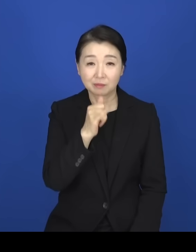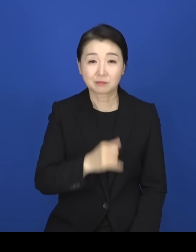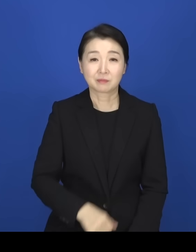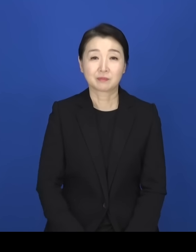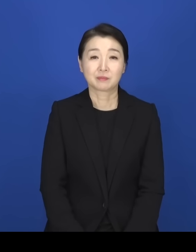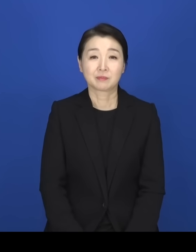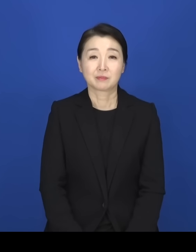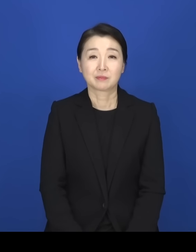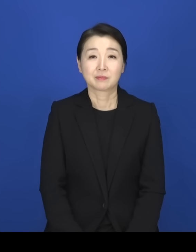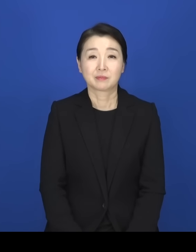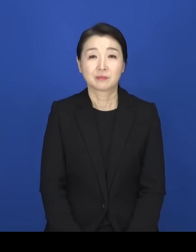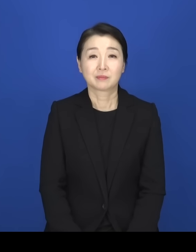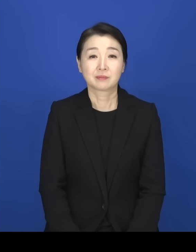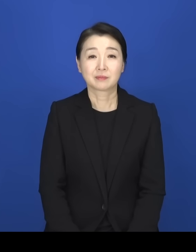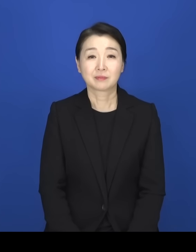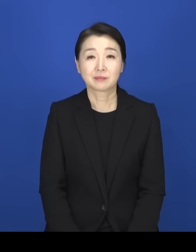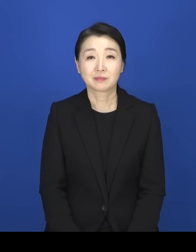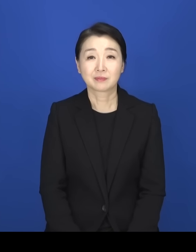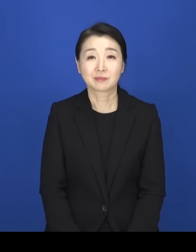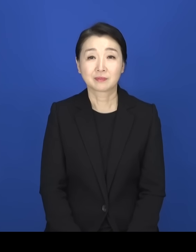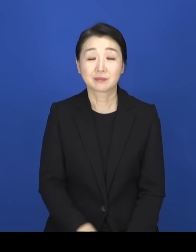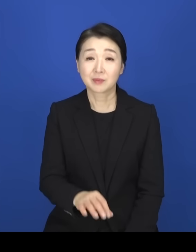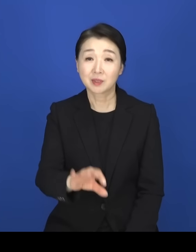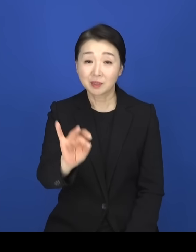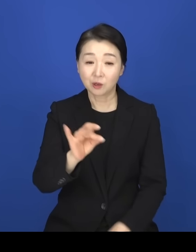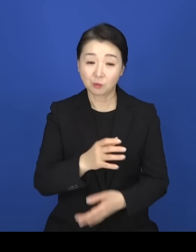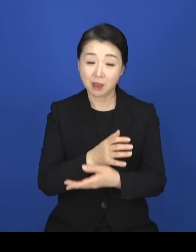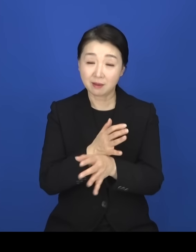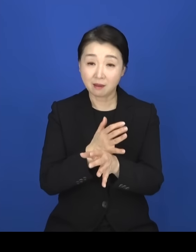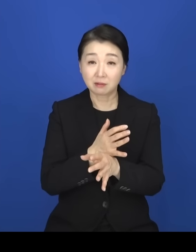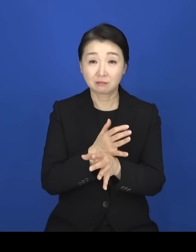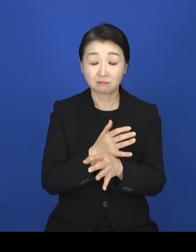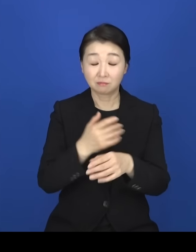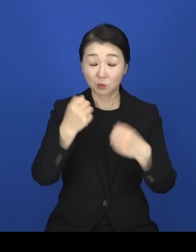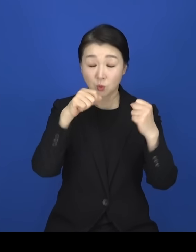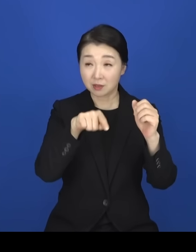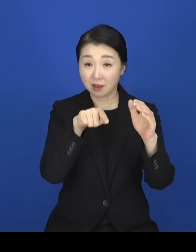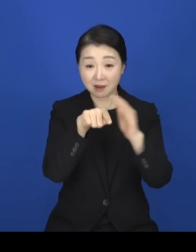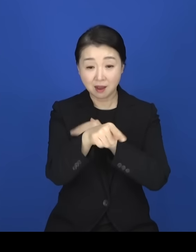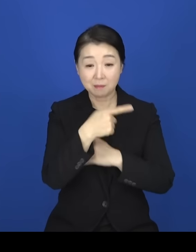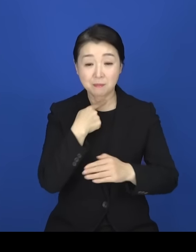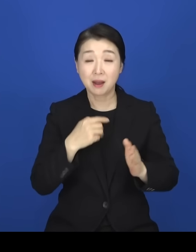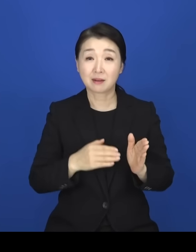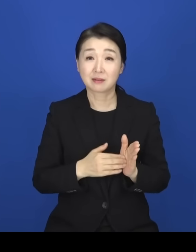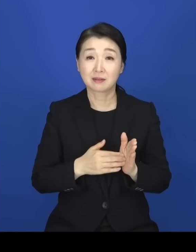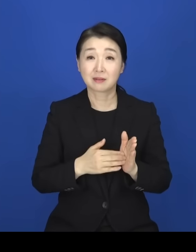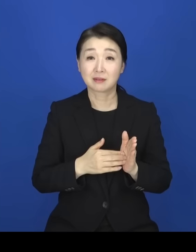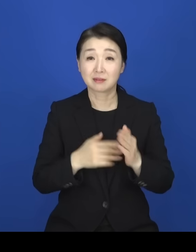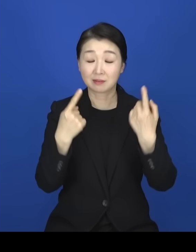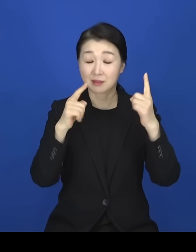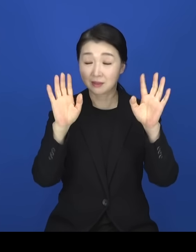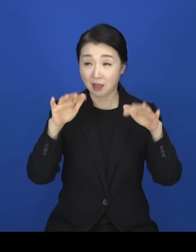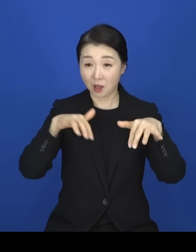그래서 처음에 개그를 하러 공연장에 갔고 예. 그때 당시에 대학로에